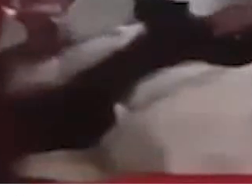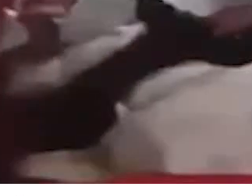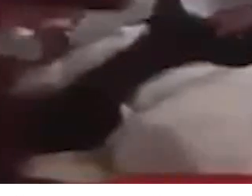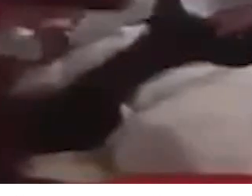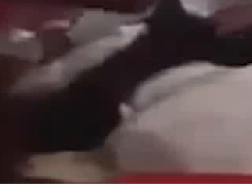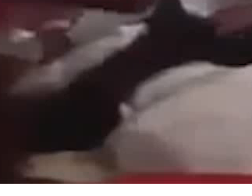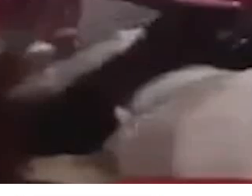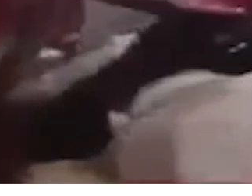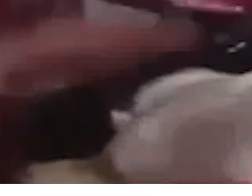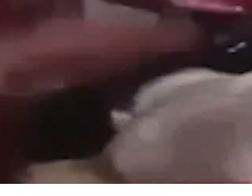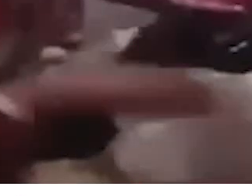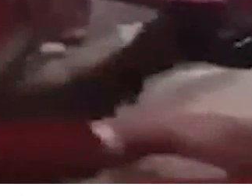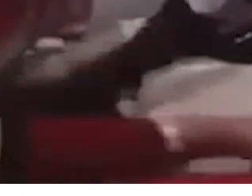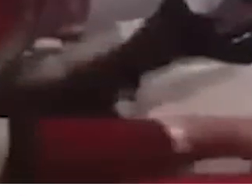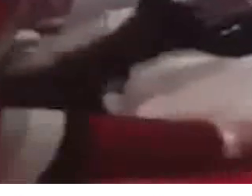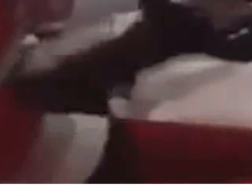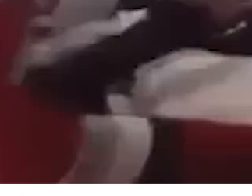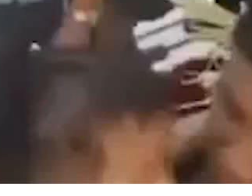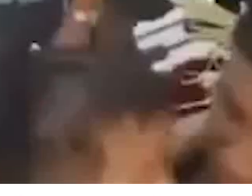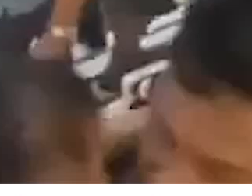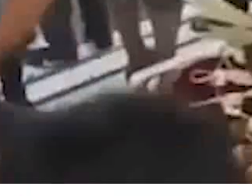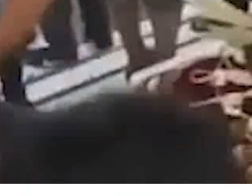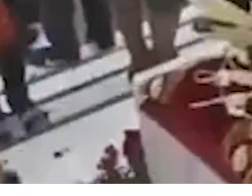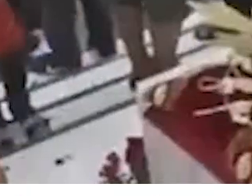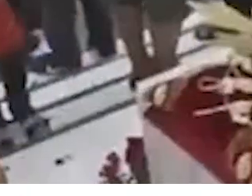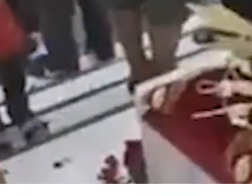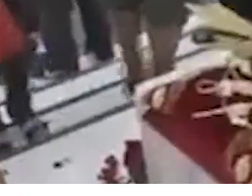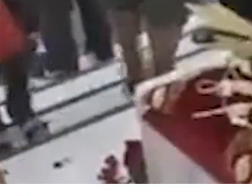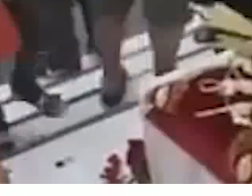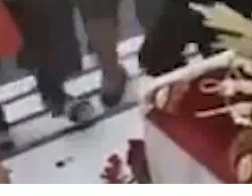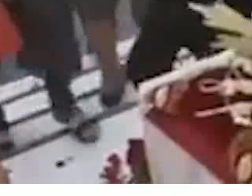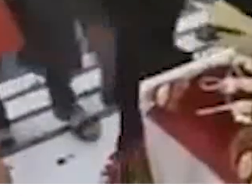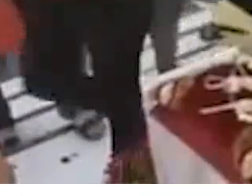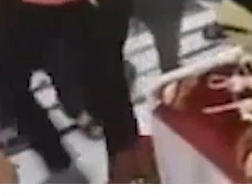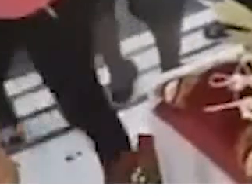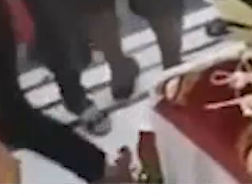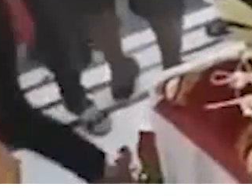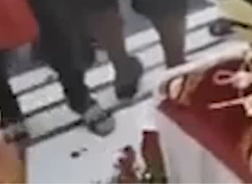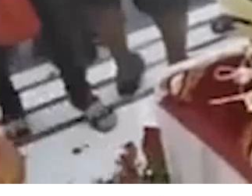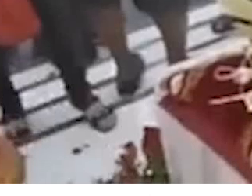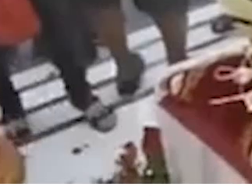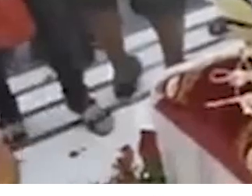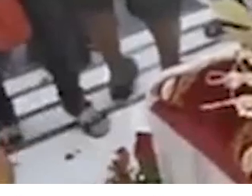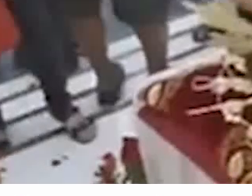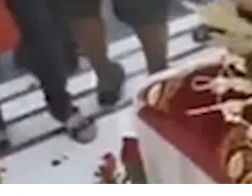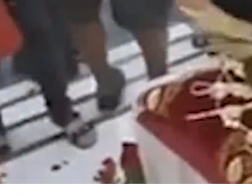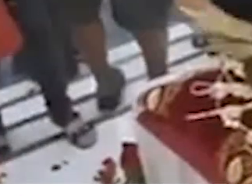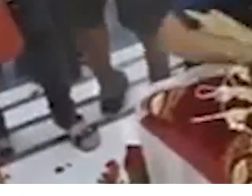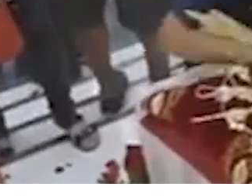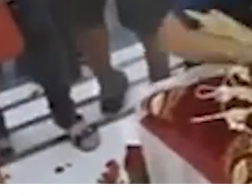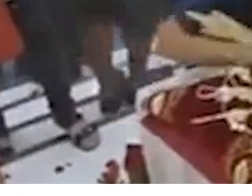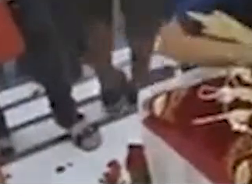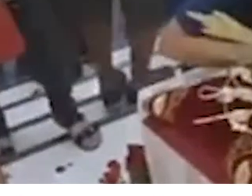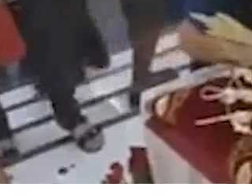mo. Eh, kasi, luluhod ka doon sa Diyos-Diyosan eh, mga kapatid. Huwag kang magagalit. Dinidiretsa